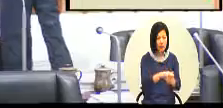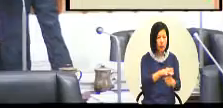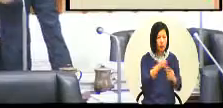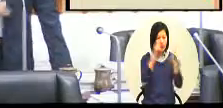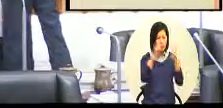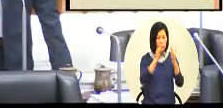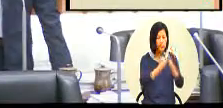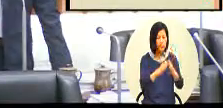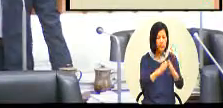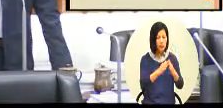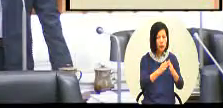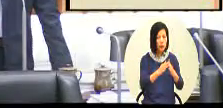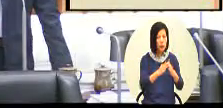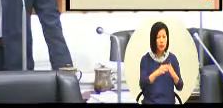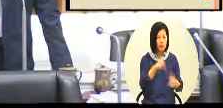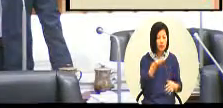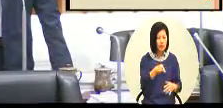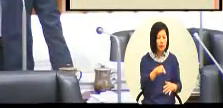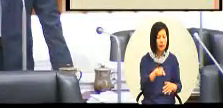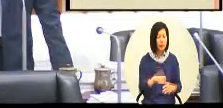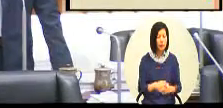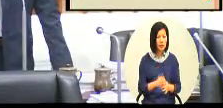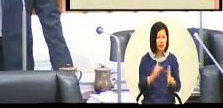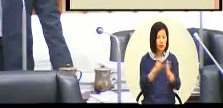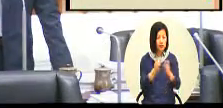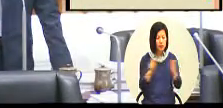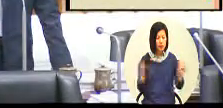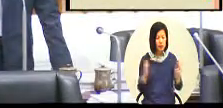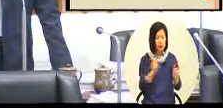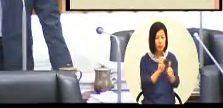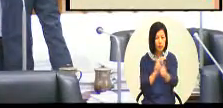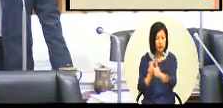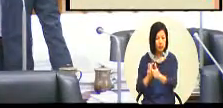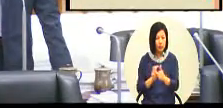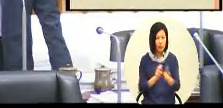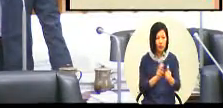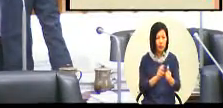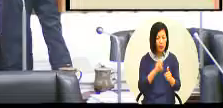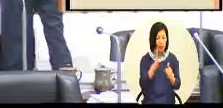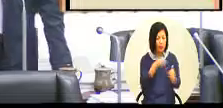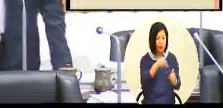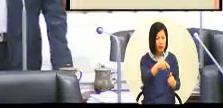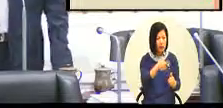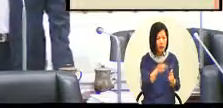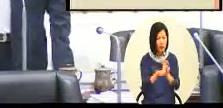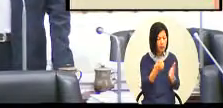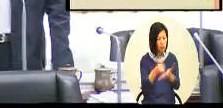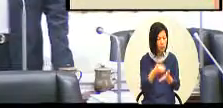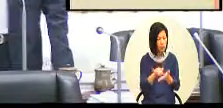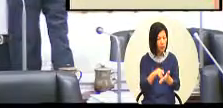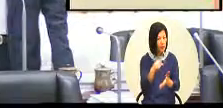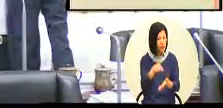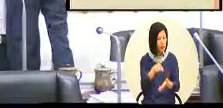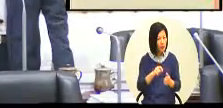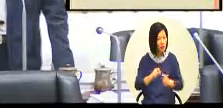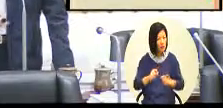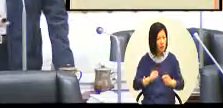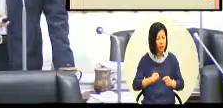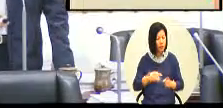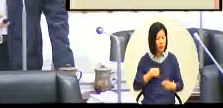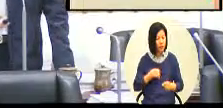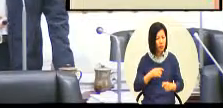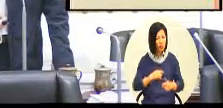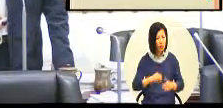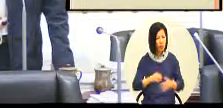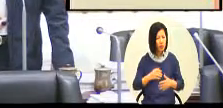们所谓的长照的一个指定预算里面，这个样子来讲，我们将必须